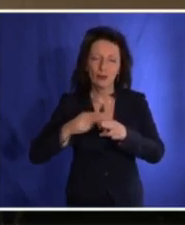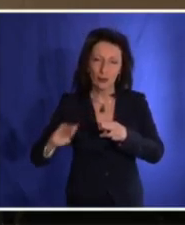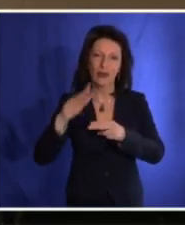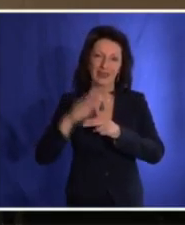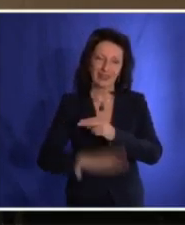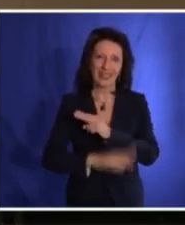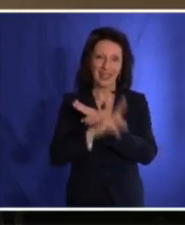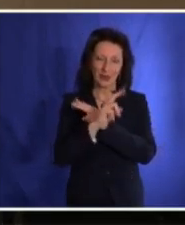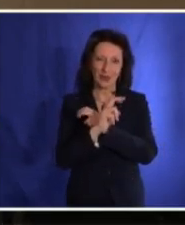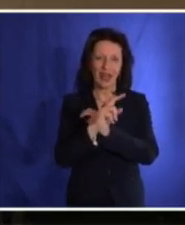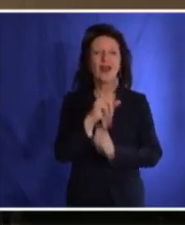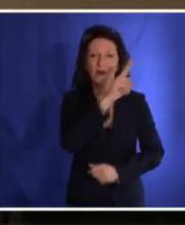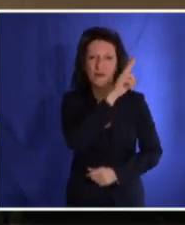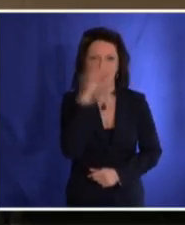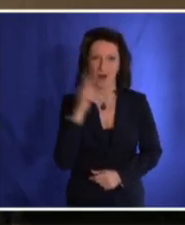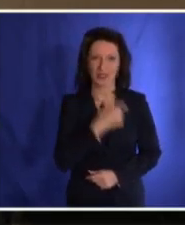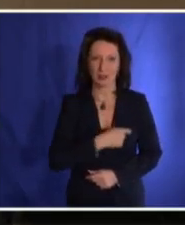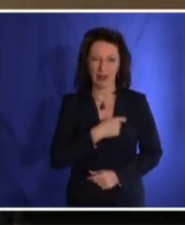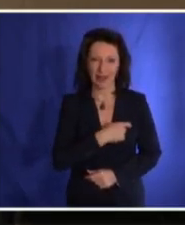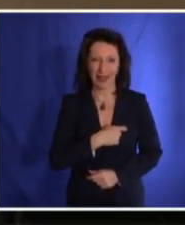Niederösterreich.